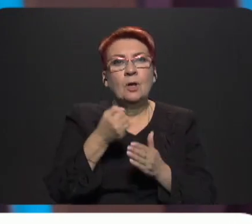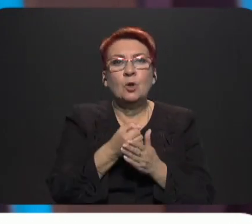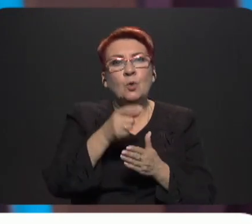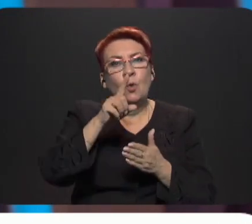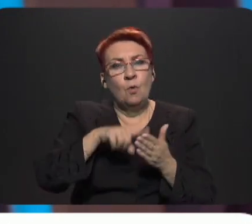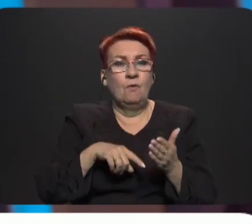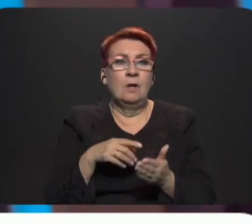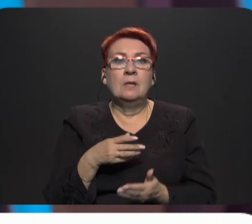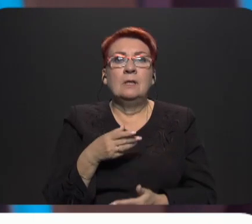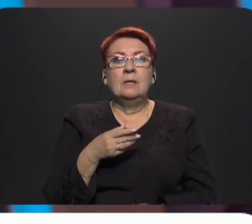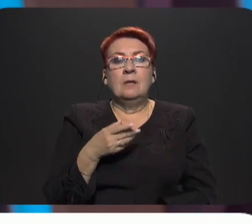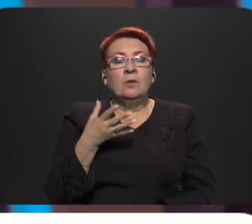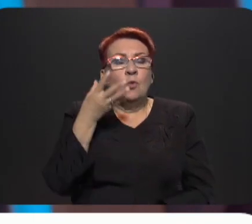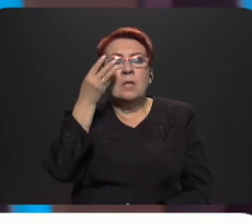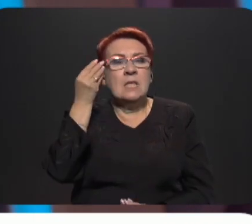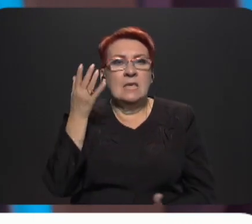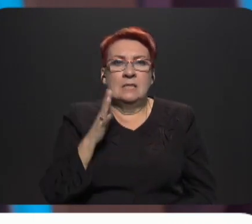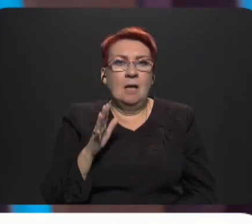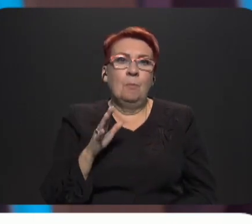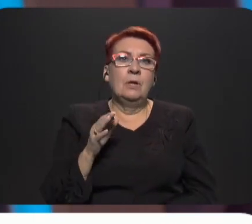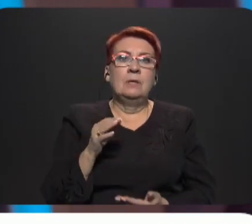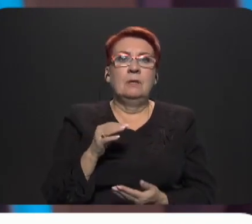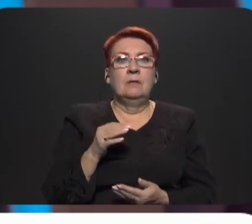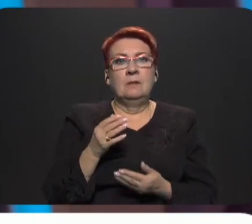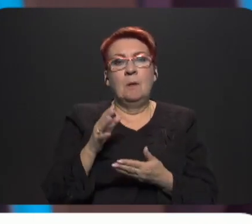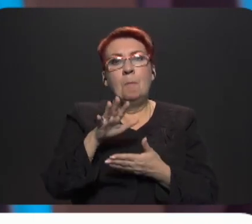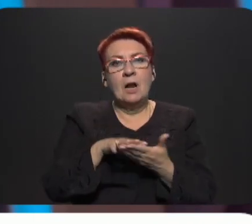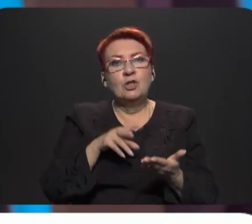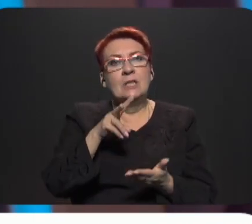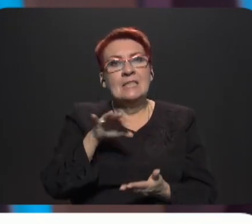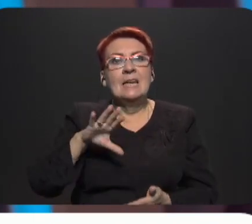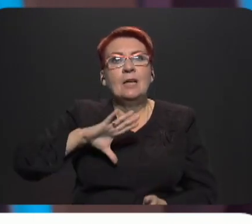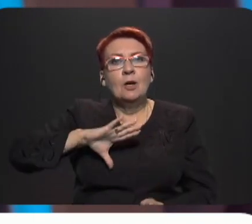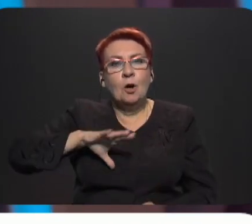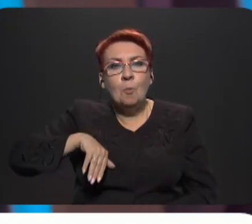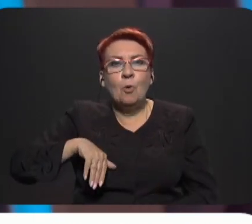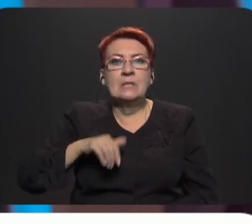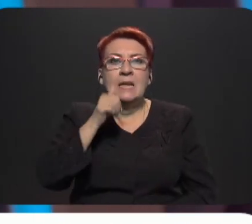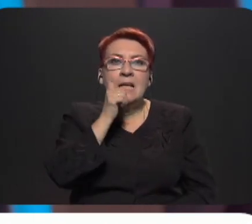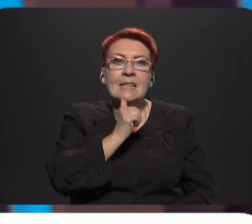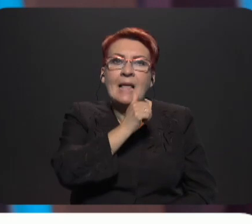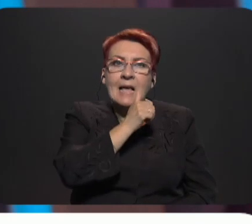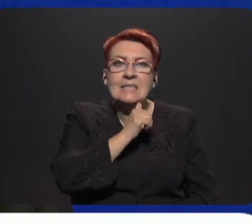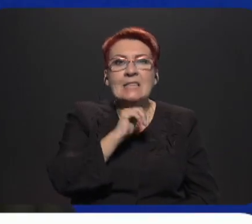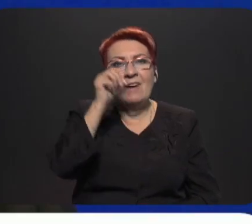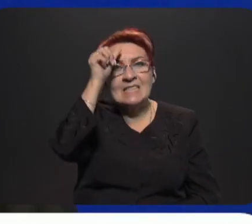воцерковления, неумышленно забыты или помнятся смутно? Прощаются ли они после таинства соборования? Спаси